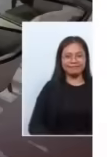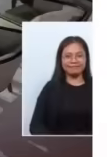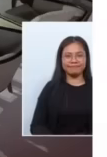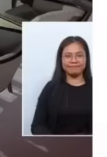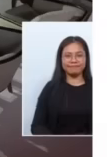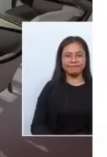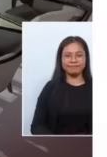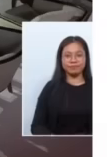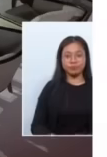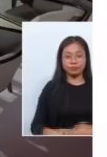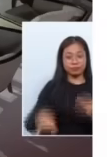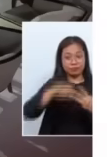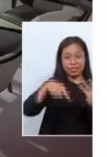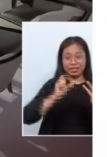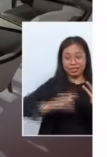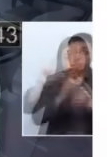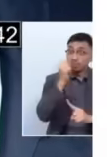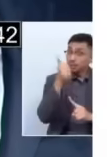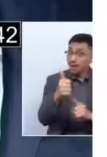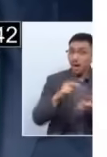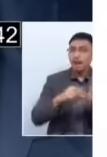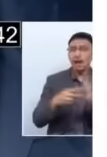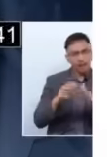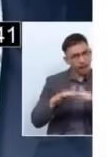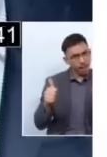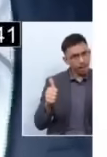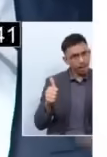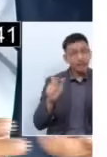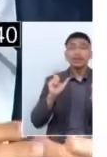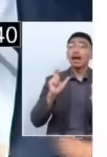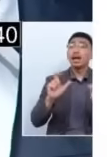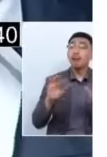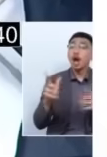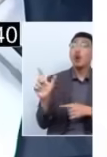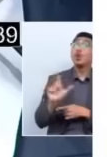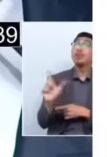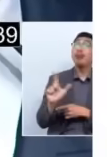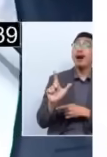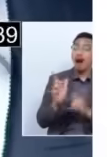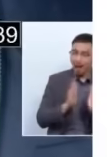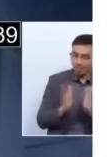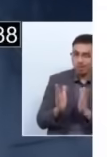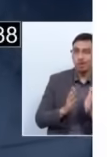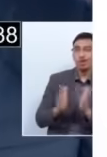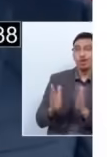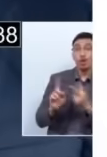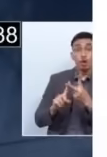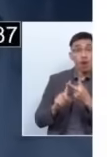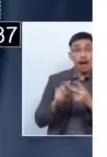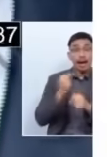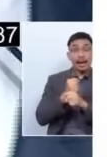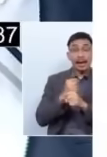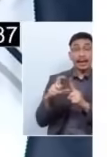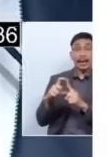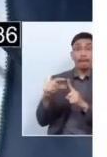cerdas. Rakyat juga sebenarnya mampu mau menerima kemenangan dan juga